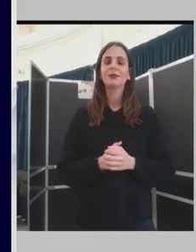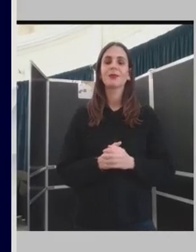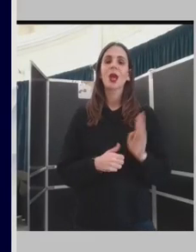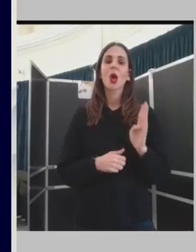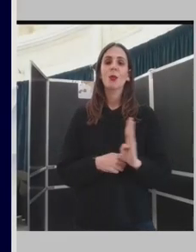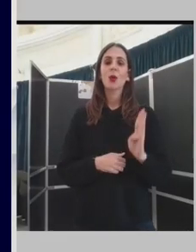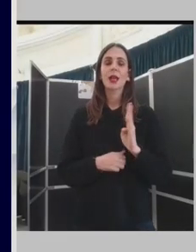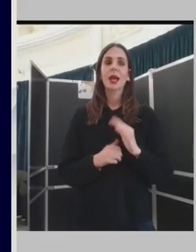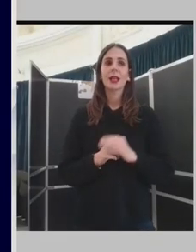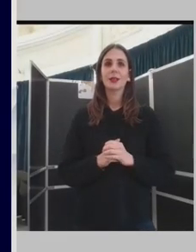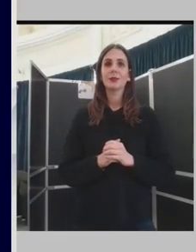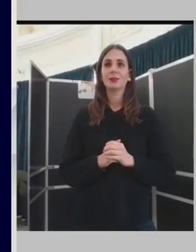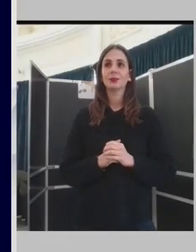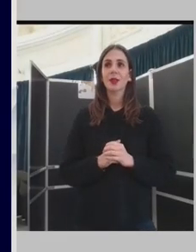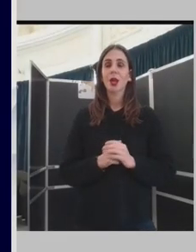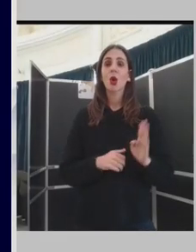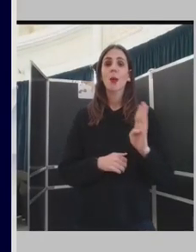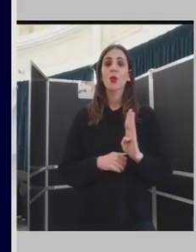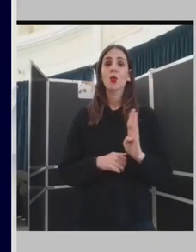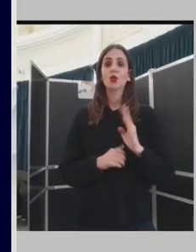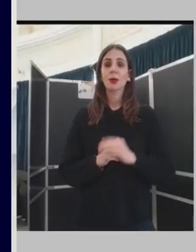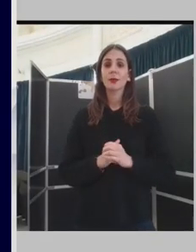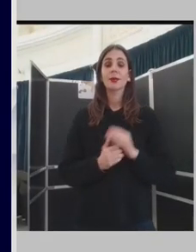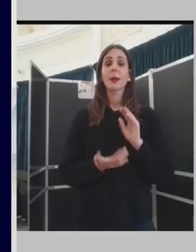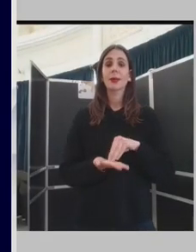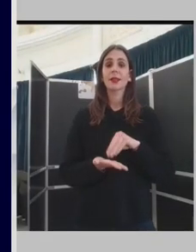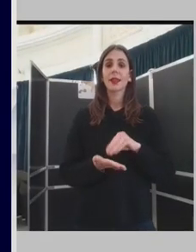Borrelli, Burgio,